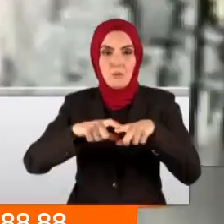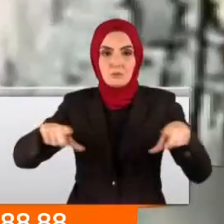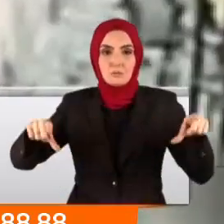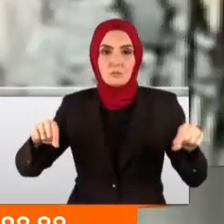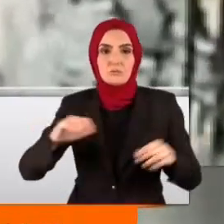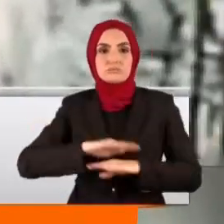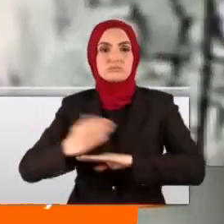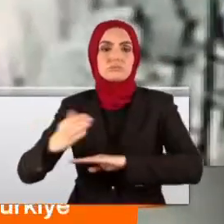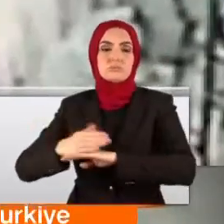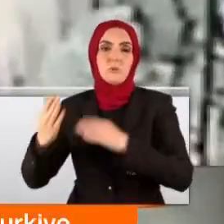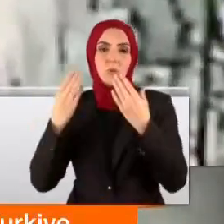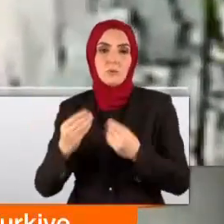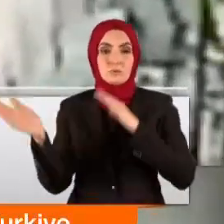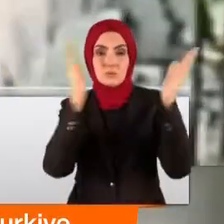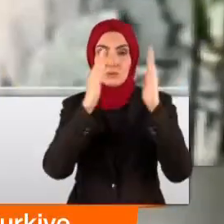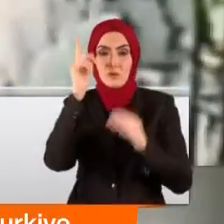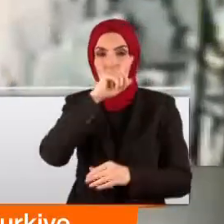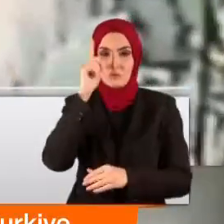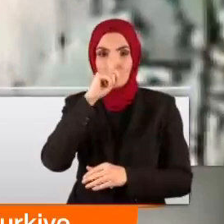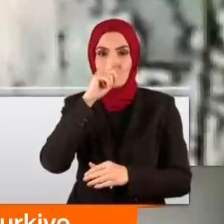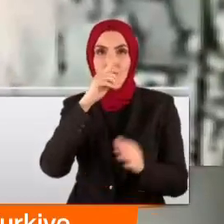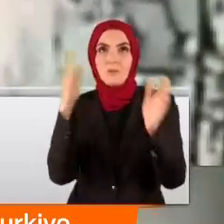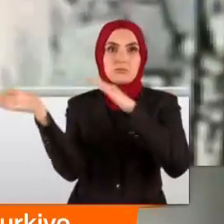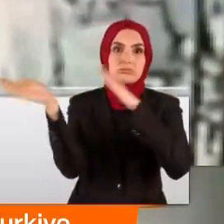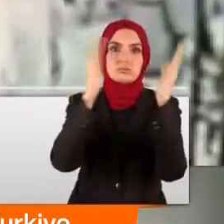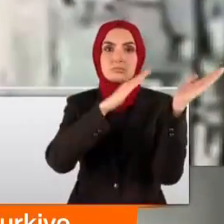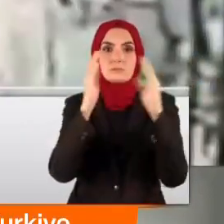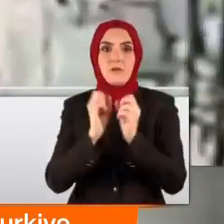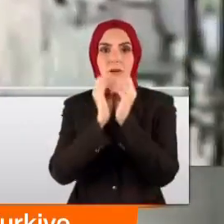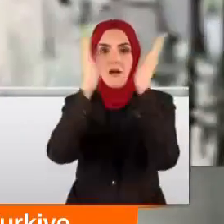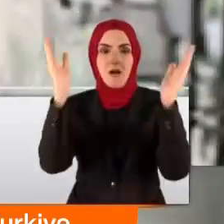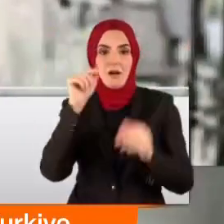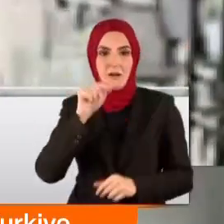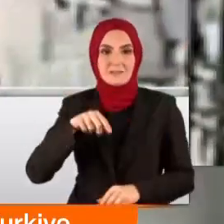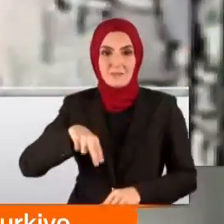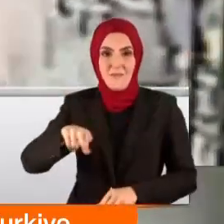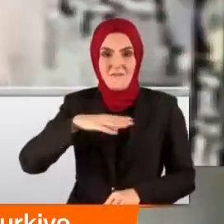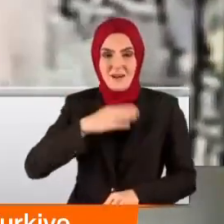Rüzgardan sallanan bir ağaç da yolda yürüyen gençlerin üzerine böyle devrildi.